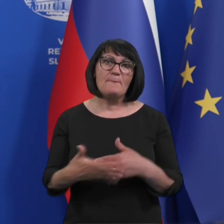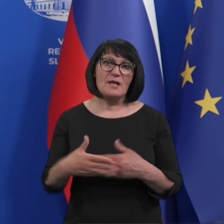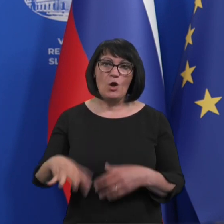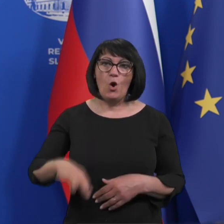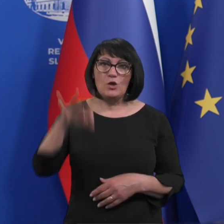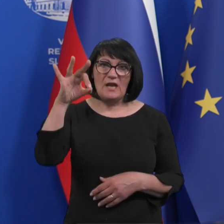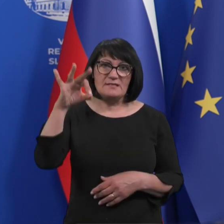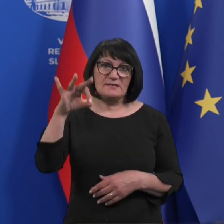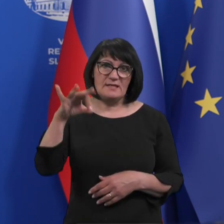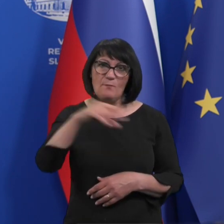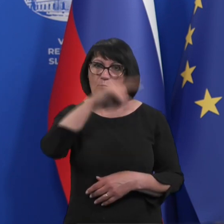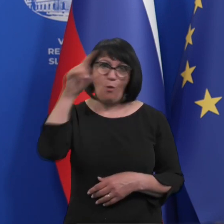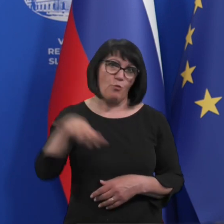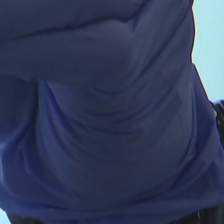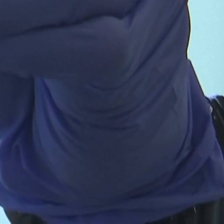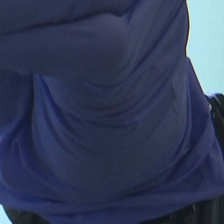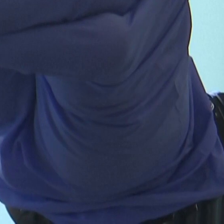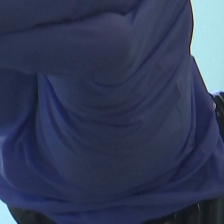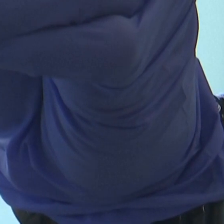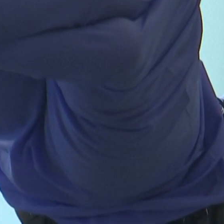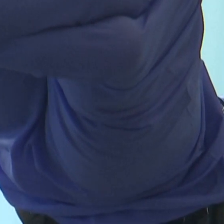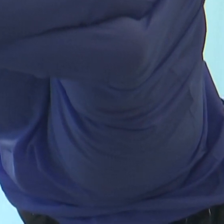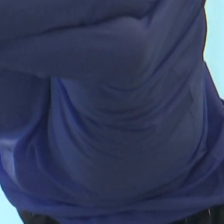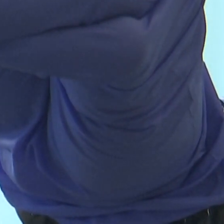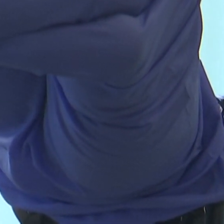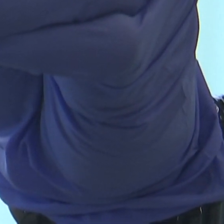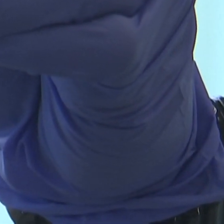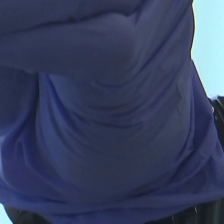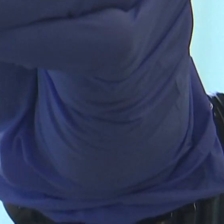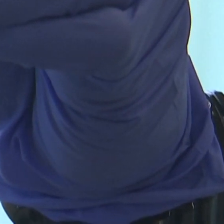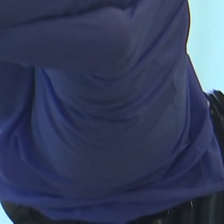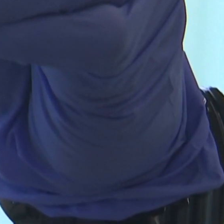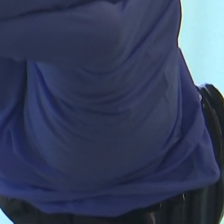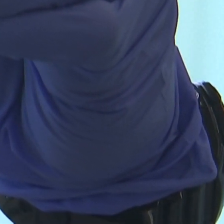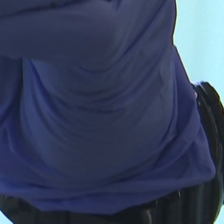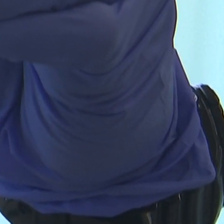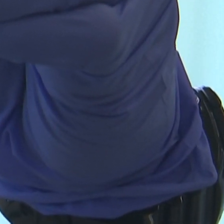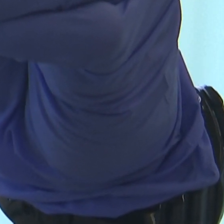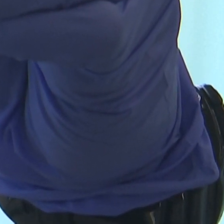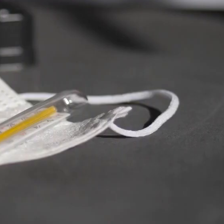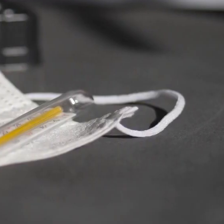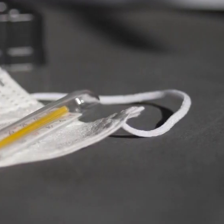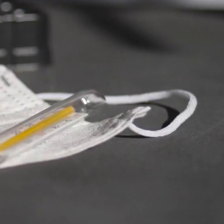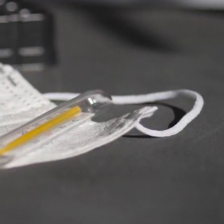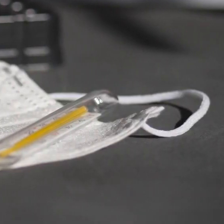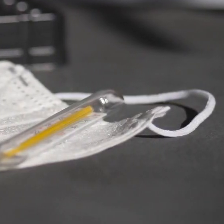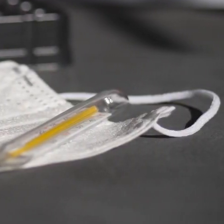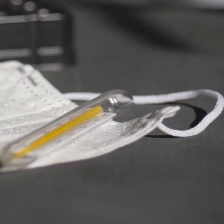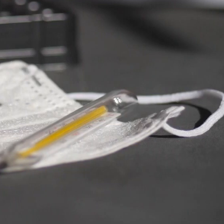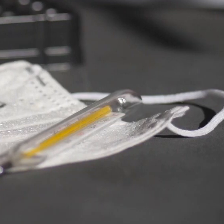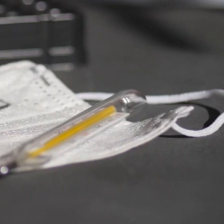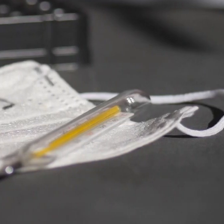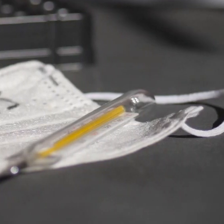odrasli populaciji. Kot rečeno, smo Slovenci na dobri poti, da dosežemo kolektivno imunost, ki je potrebna